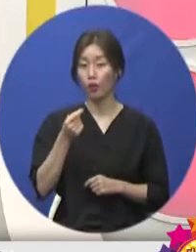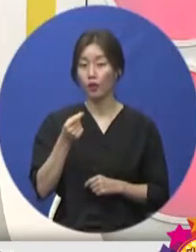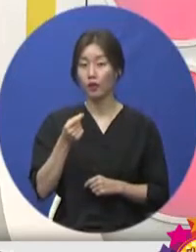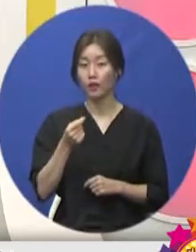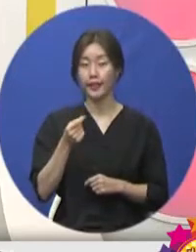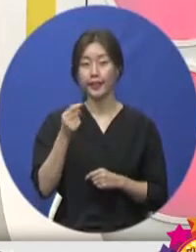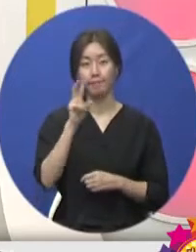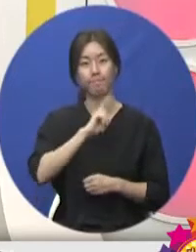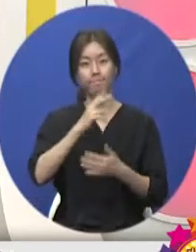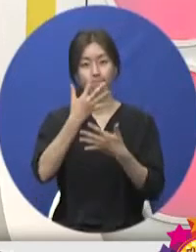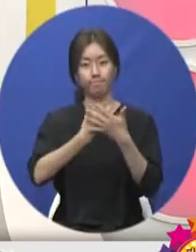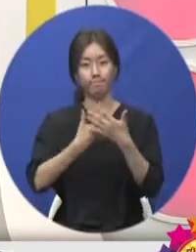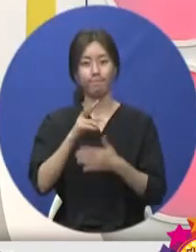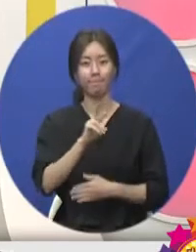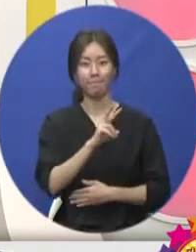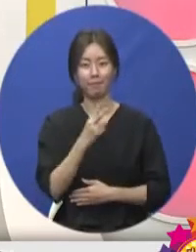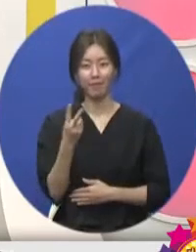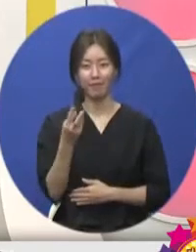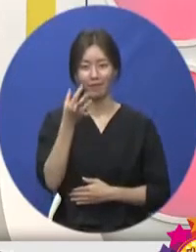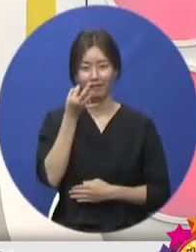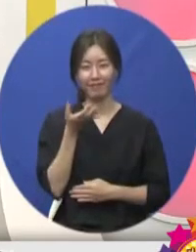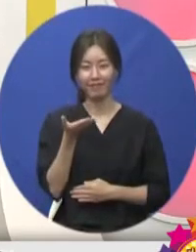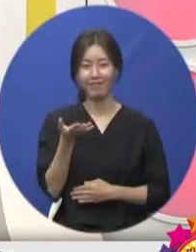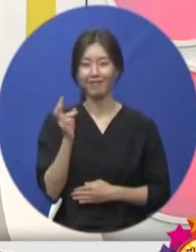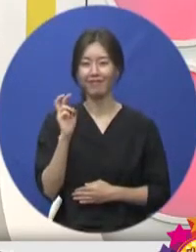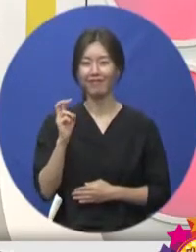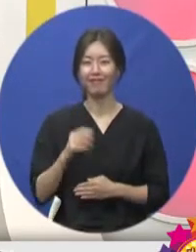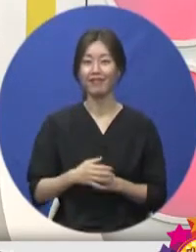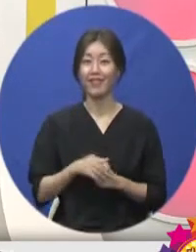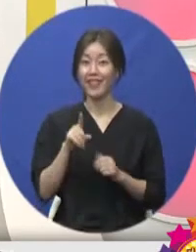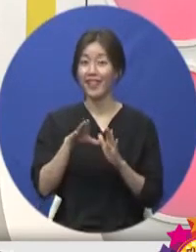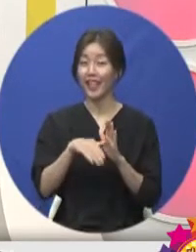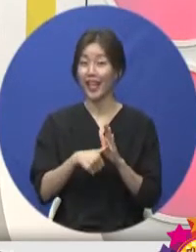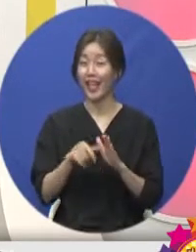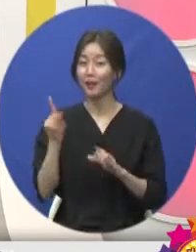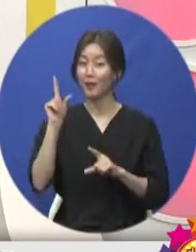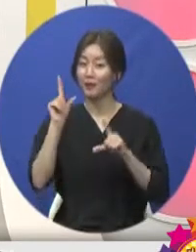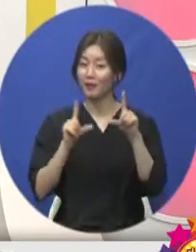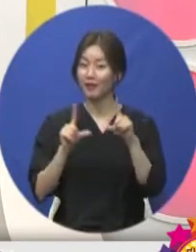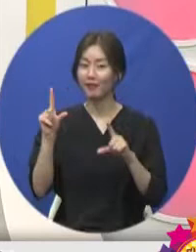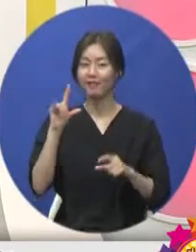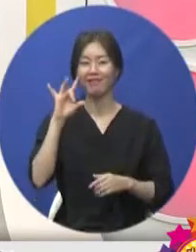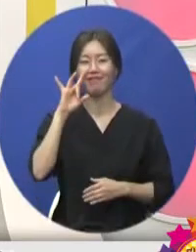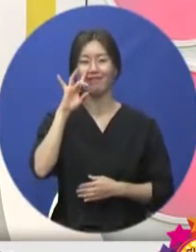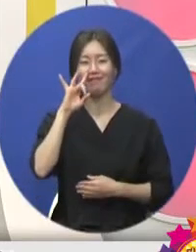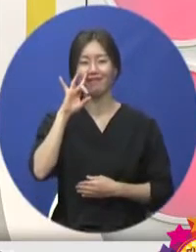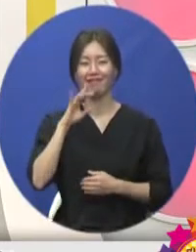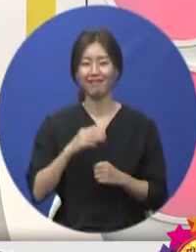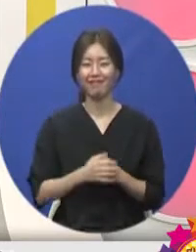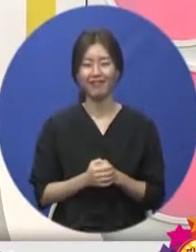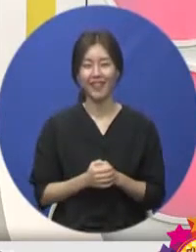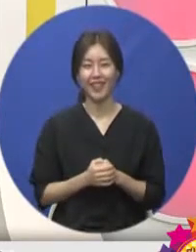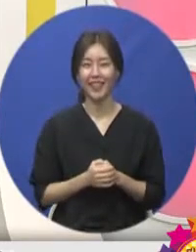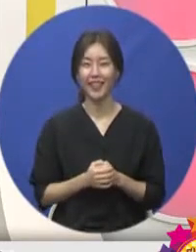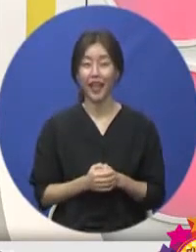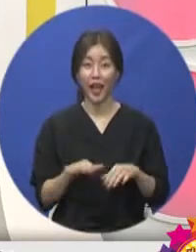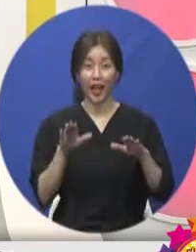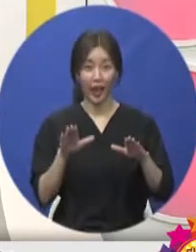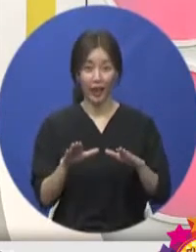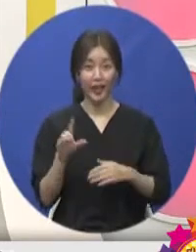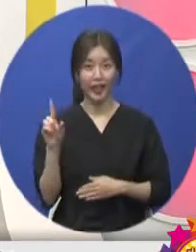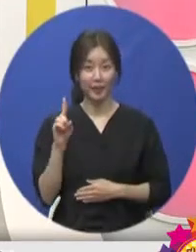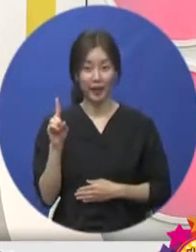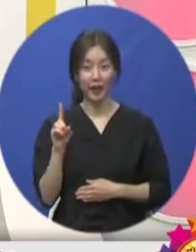못난 내가의 또 뮤직비디오도 나올 것 같아요. 그때는 어떤 모습으로 또 나오실지 진짜 궁금한데